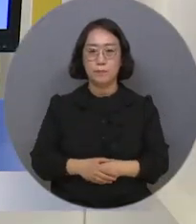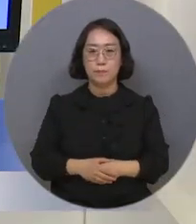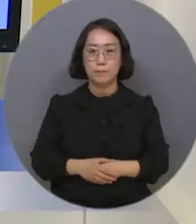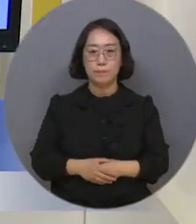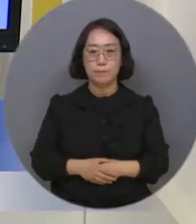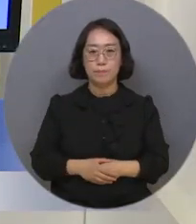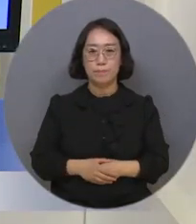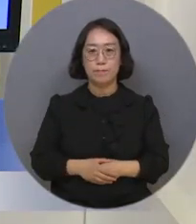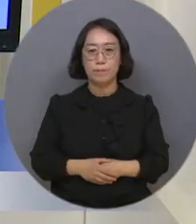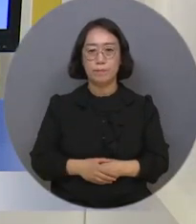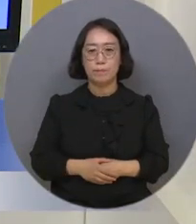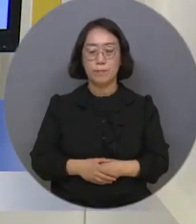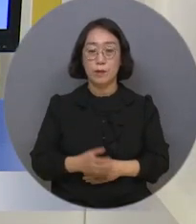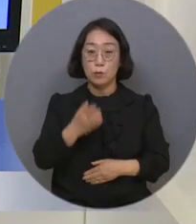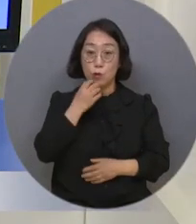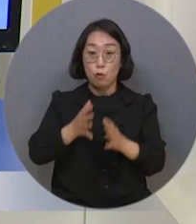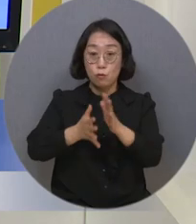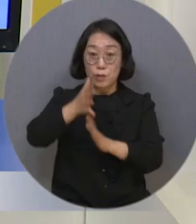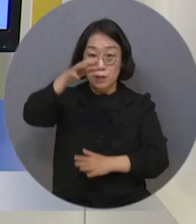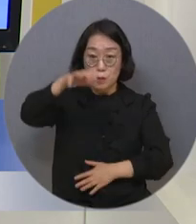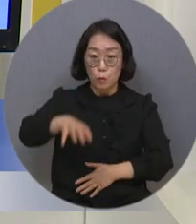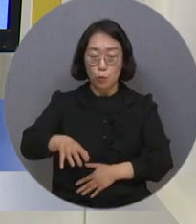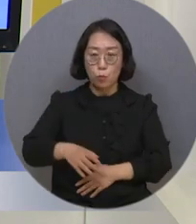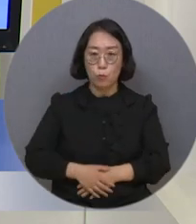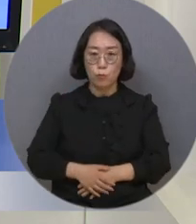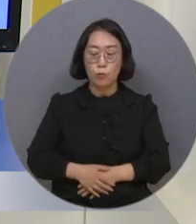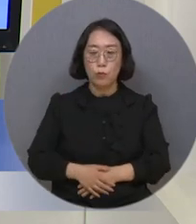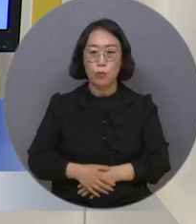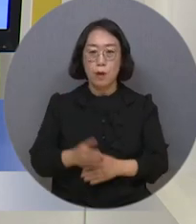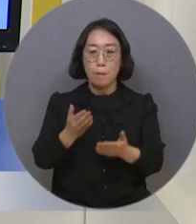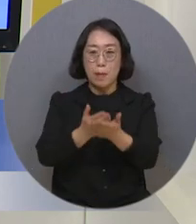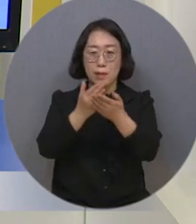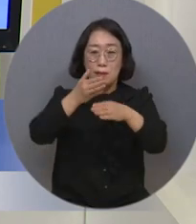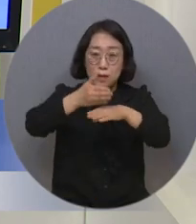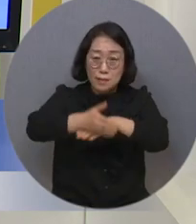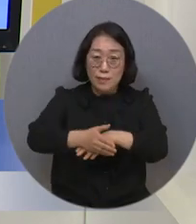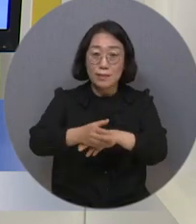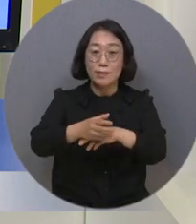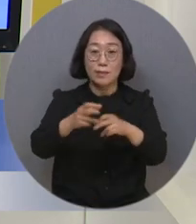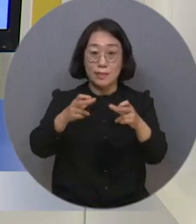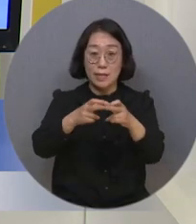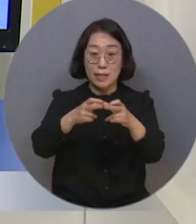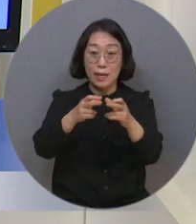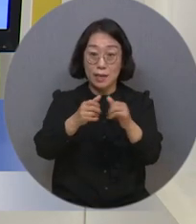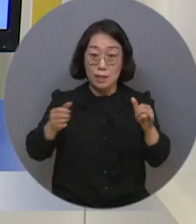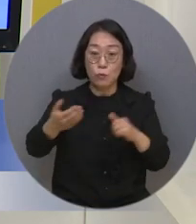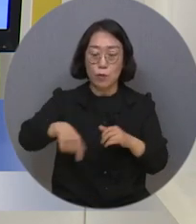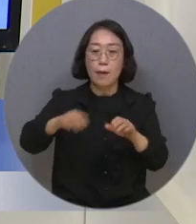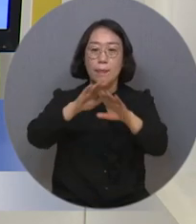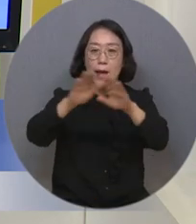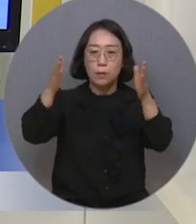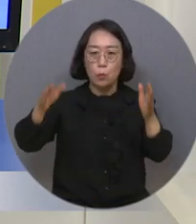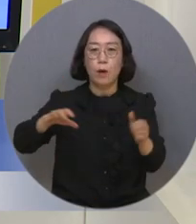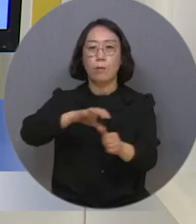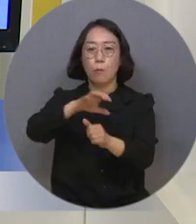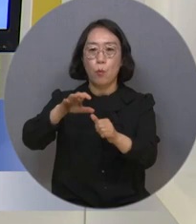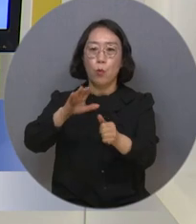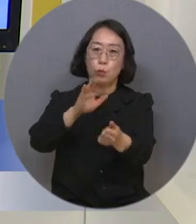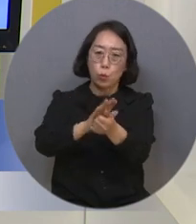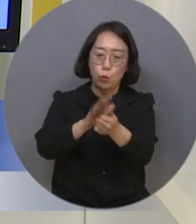다음 뉴스입니다. 서울시가 최중증 발달장애인을 위한 낫 활동 지원 사업 신규 이용자를